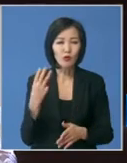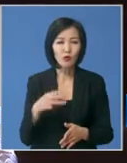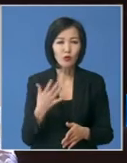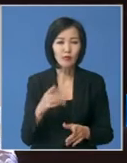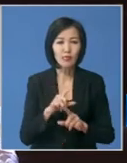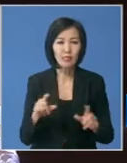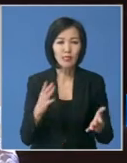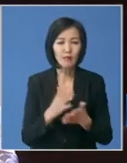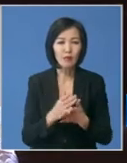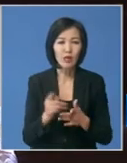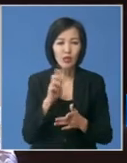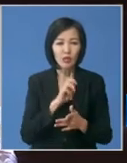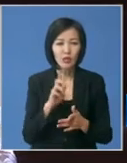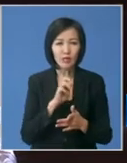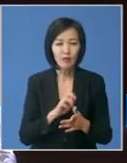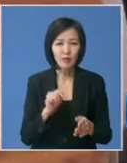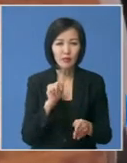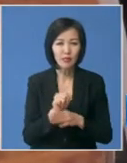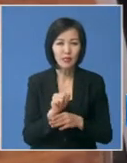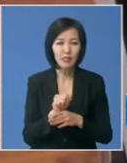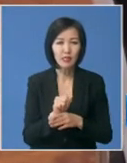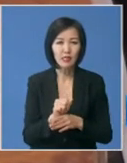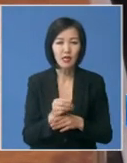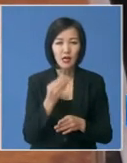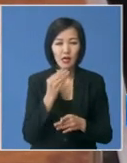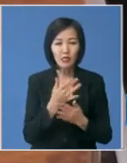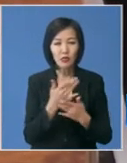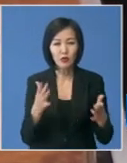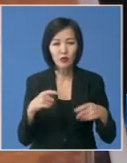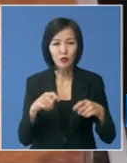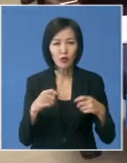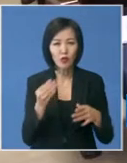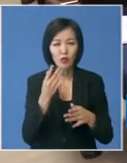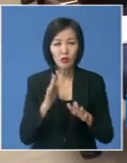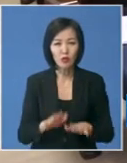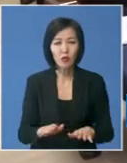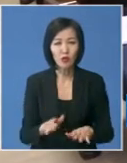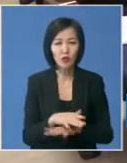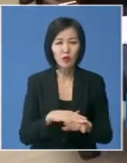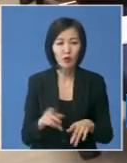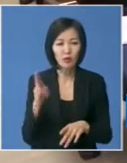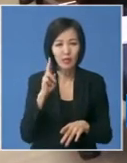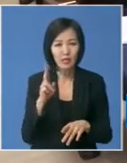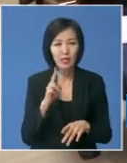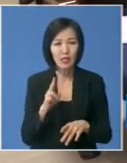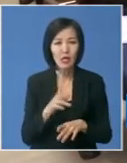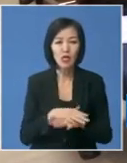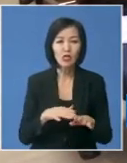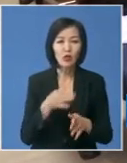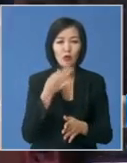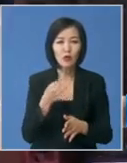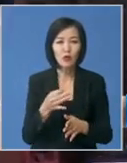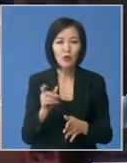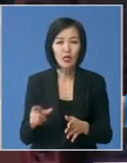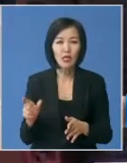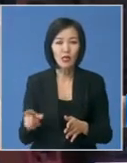335 нысан бар. Олар жанар жағармай құю бекеттері, азық-түлік дүкендері мен тамақтану орындары және қоғамдық дәретханалар. Жауапты тұлғаларға